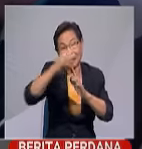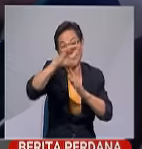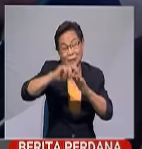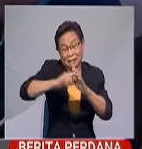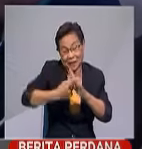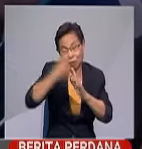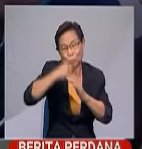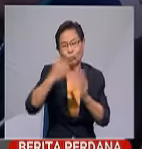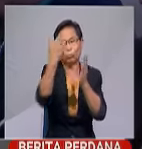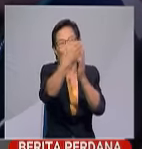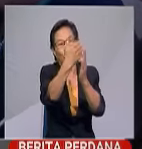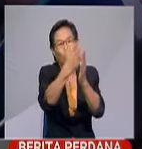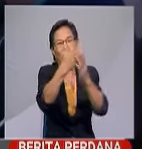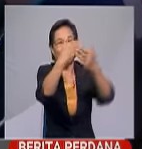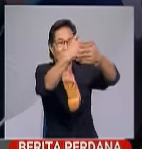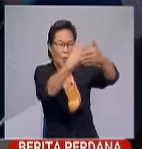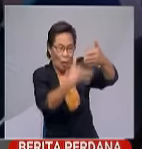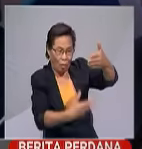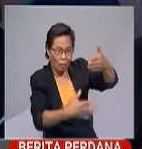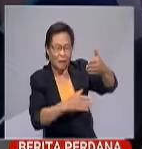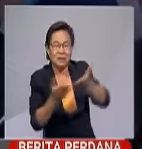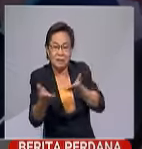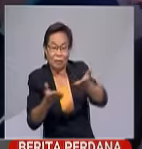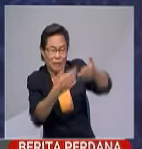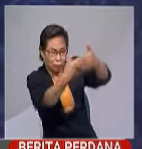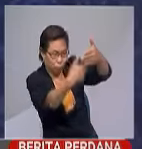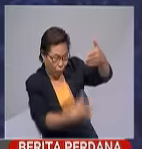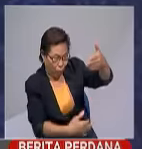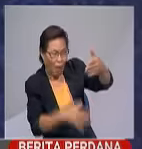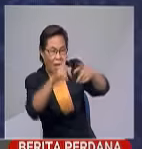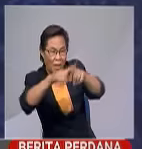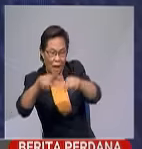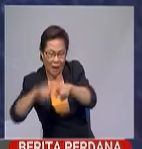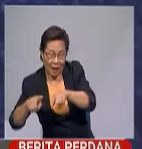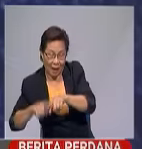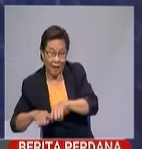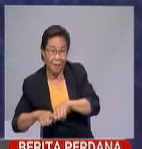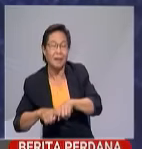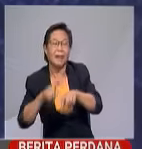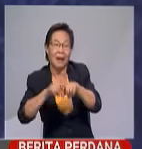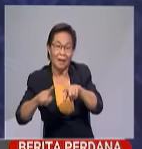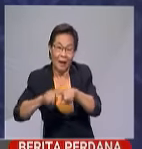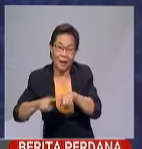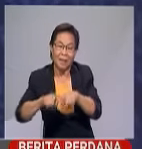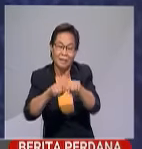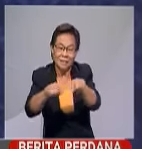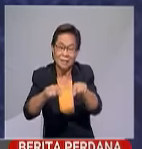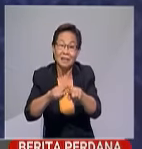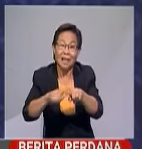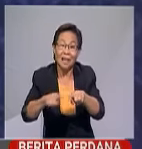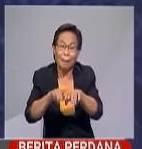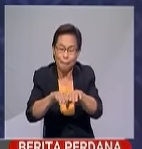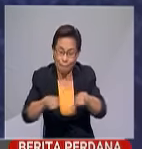untuk menyenaraikan produk dan servis mereka di pelbagai platform e-dagang.